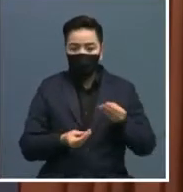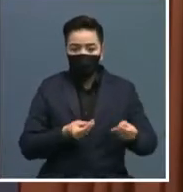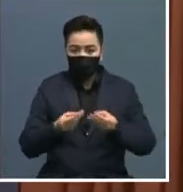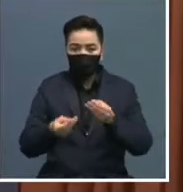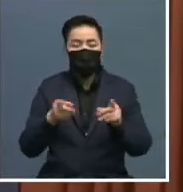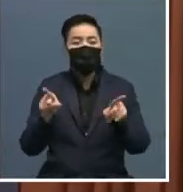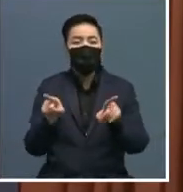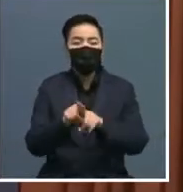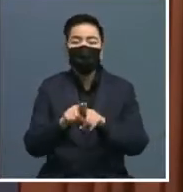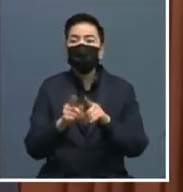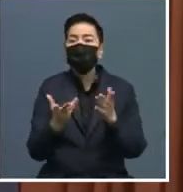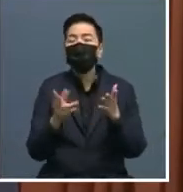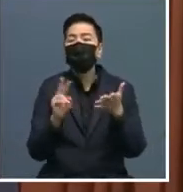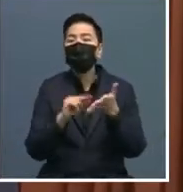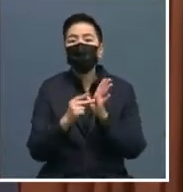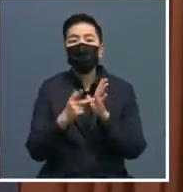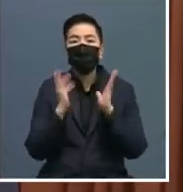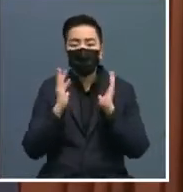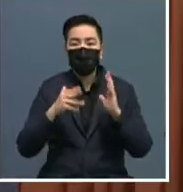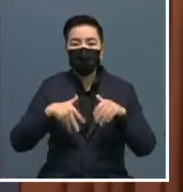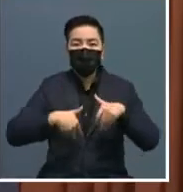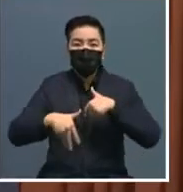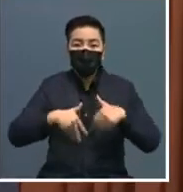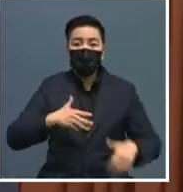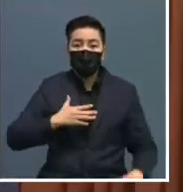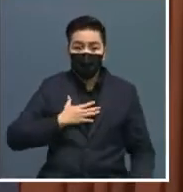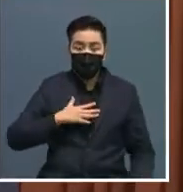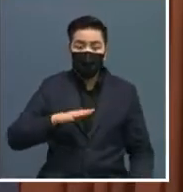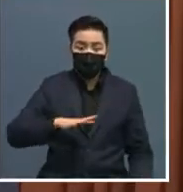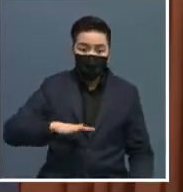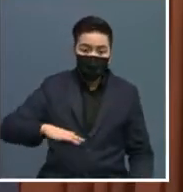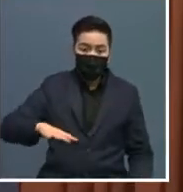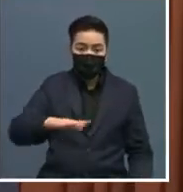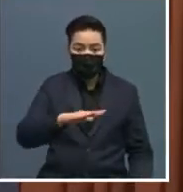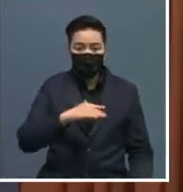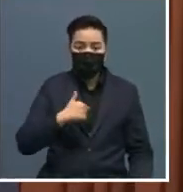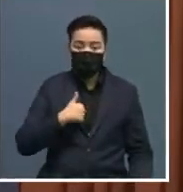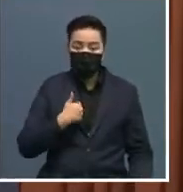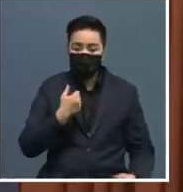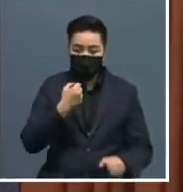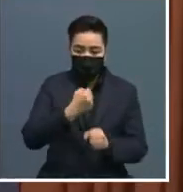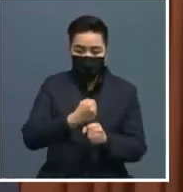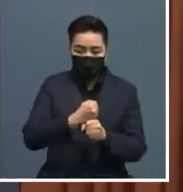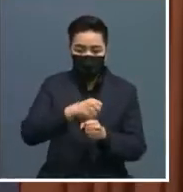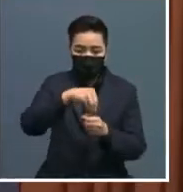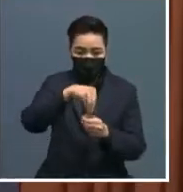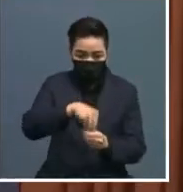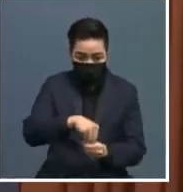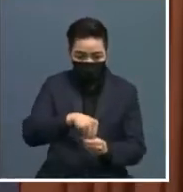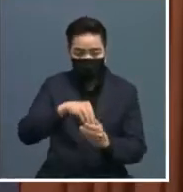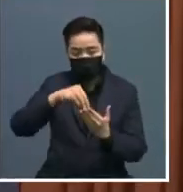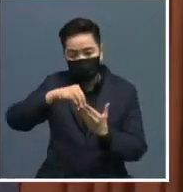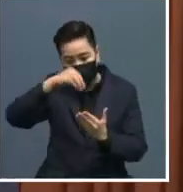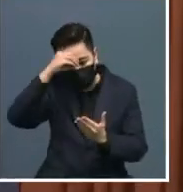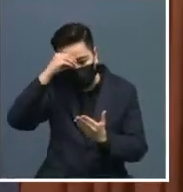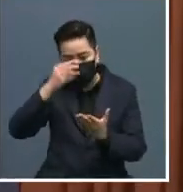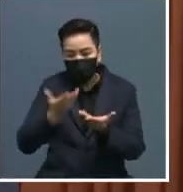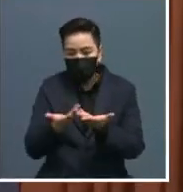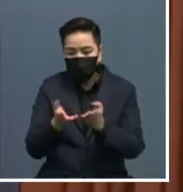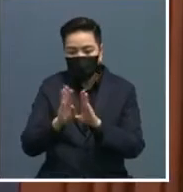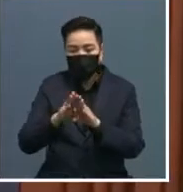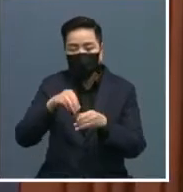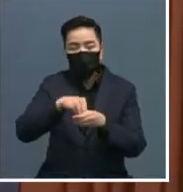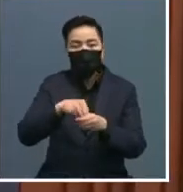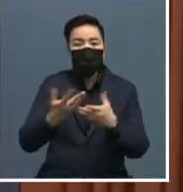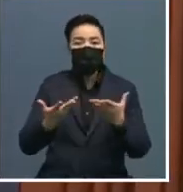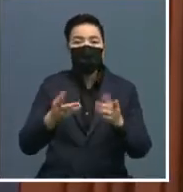มหนึ่งเหมือนกันนะครับที่ว่าพี่น้องของเรามาทำงานมาเรียนมามีครอบครัวอยู่ข้างน